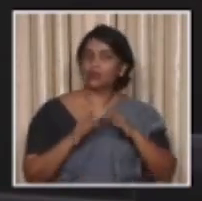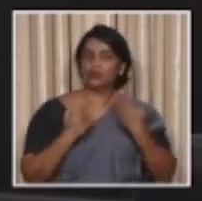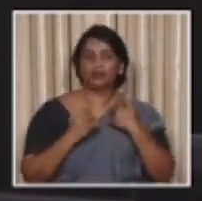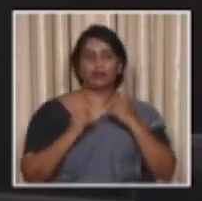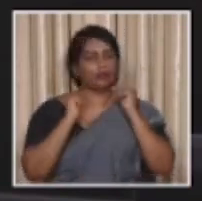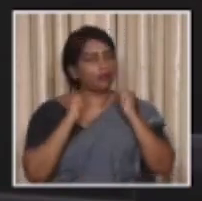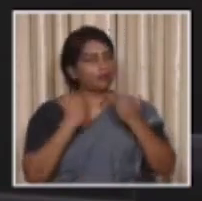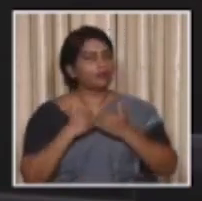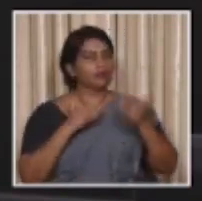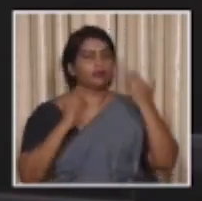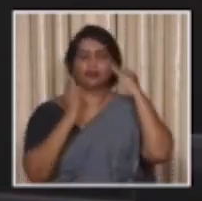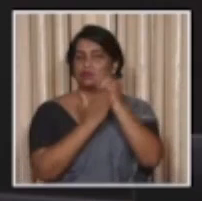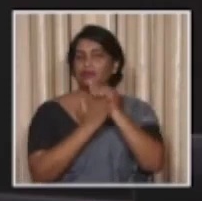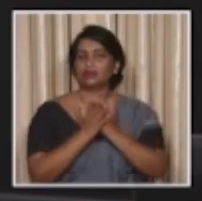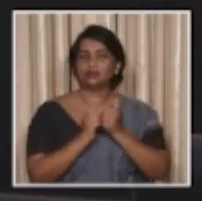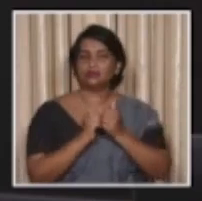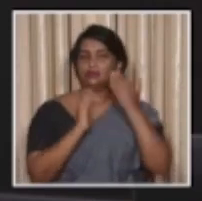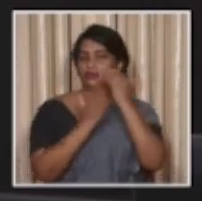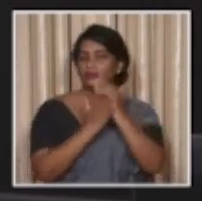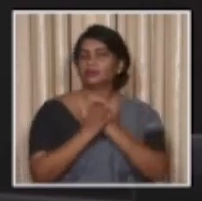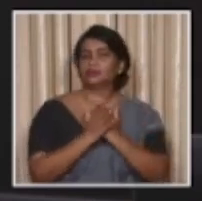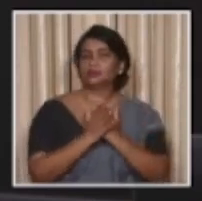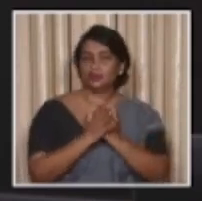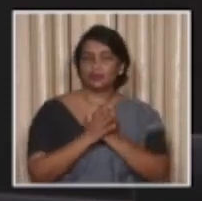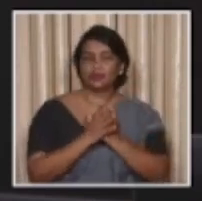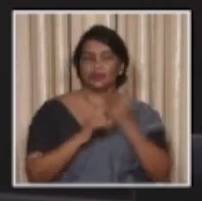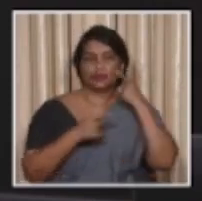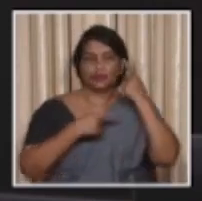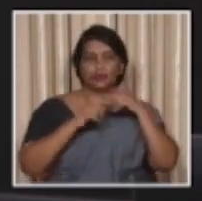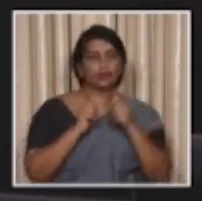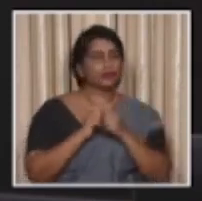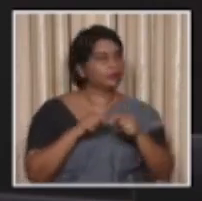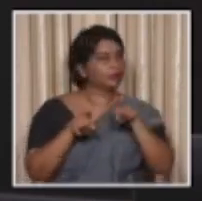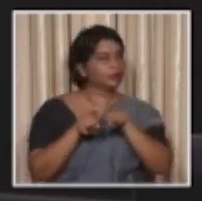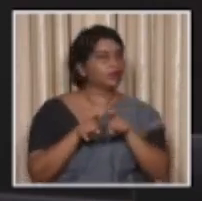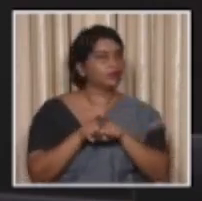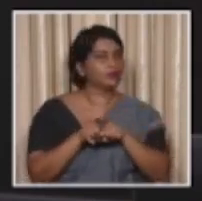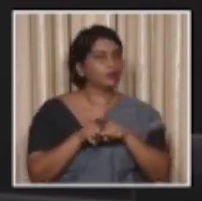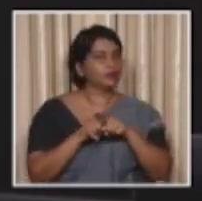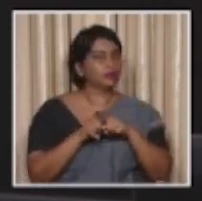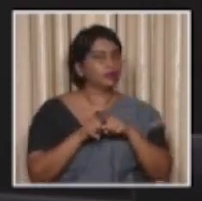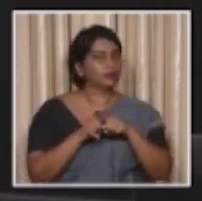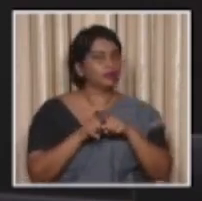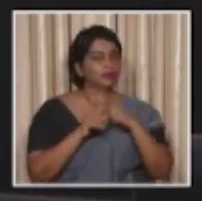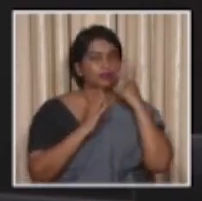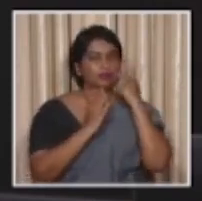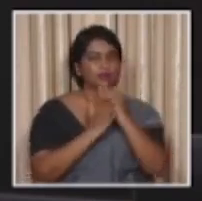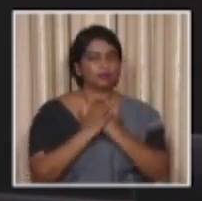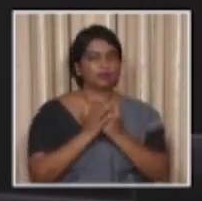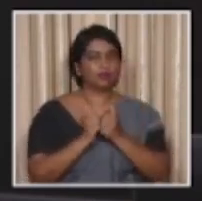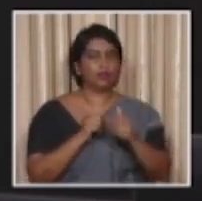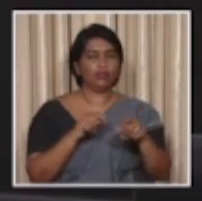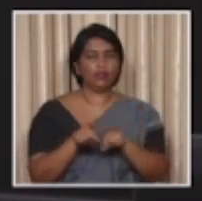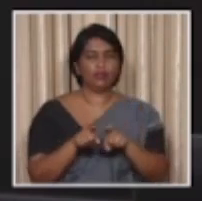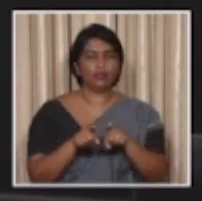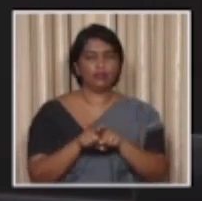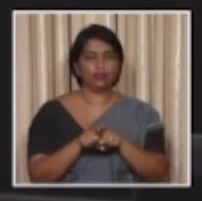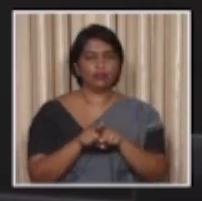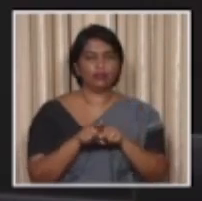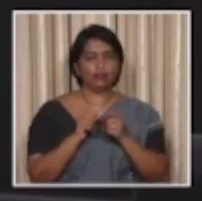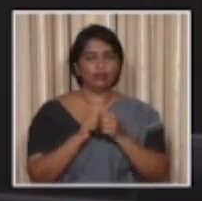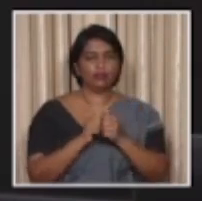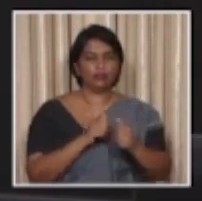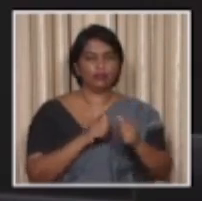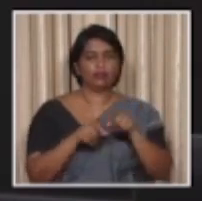ප්‍රගතිශීලී කාරණාවක් ඉටු කරන්න ඉදිරිපත් කරොත් ඔවුන් ඒක විග්‍රහ කරන වෙනත් විදිහට. ඒ නිසා අපි මේ පාර්ලිමේන්තුවට ඇවිල්ලා අපි